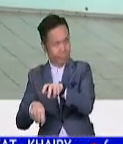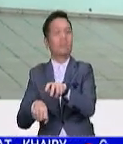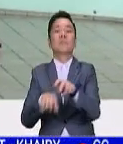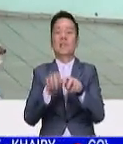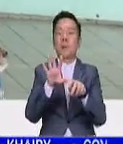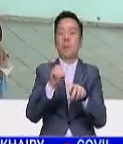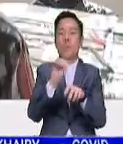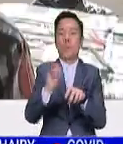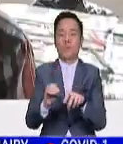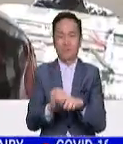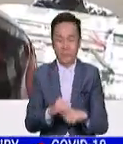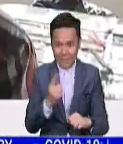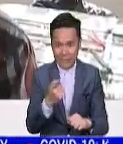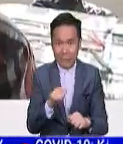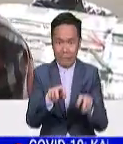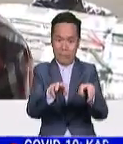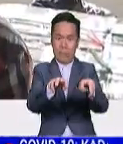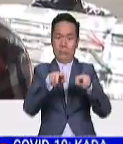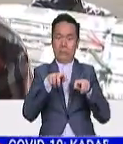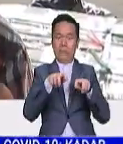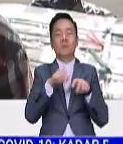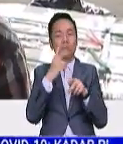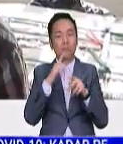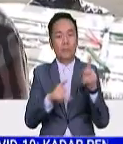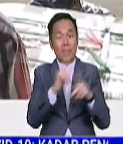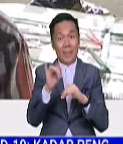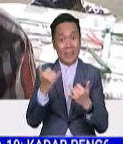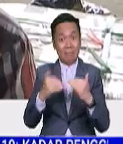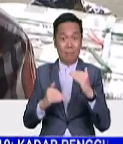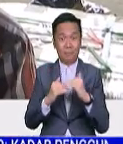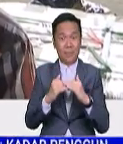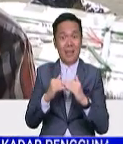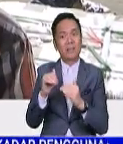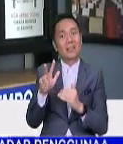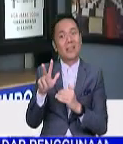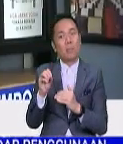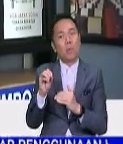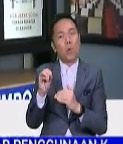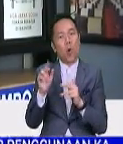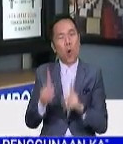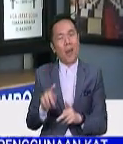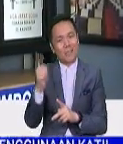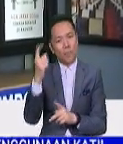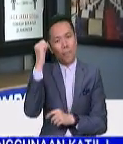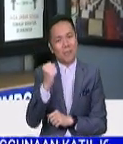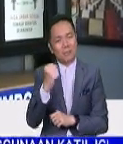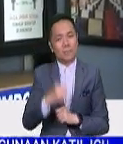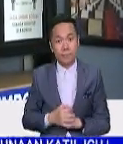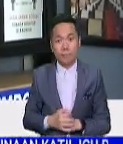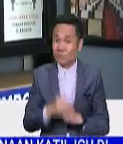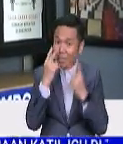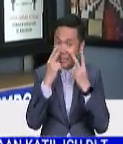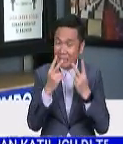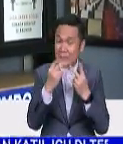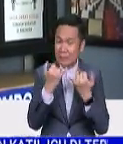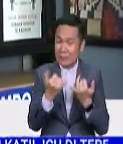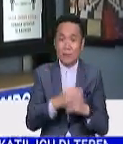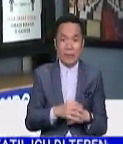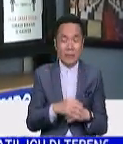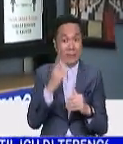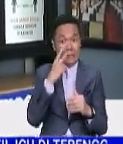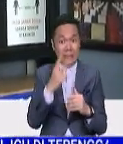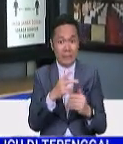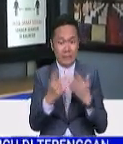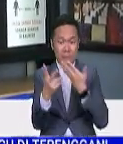diberesin sekarang 40 penumpang ah sekarang kami paruh remote 30 orang loh kemih kena cakep dulu tengah itu